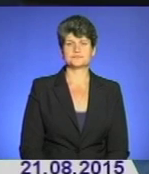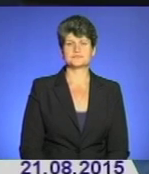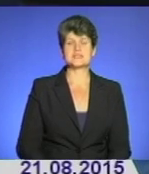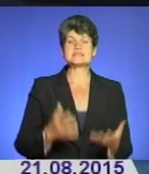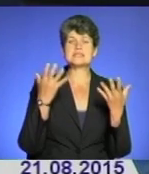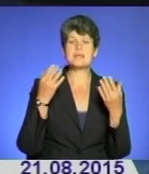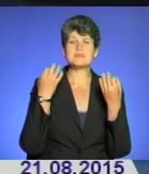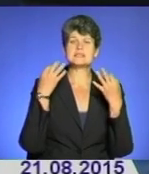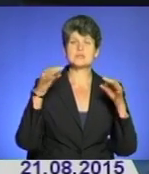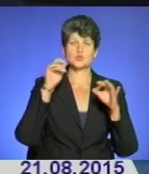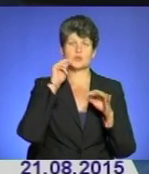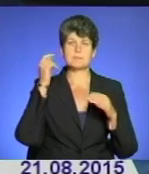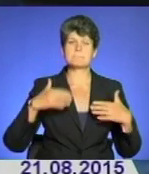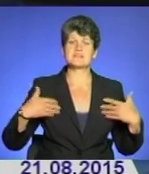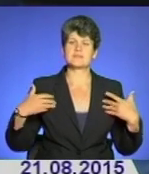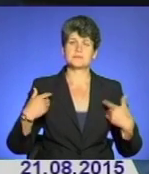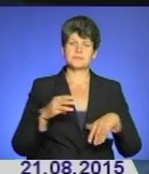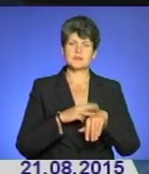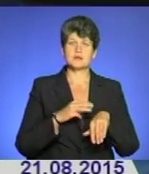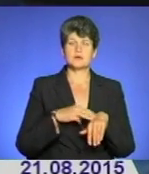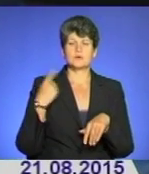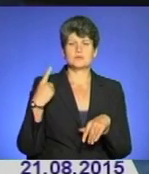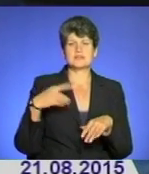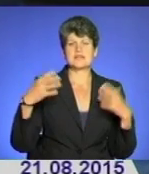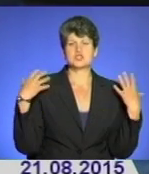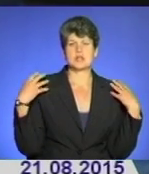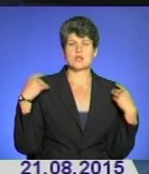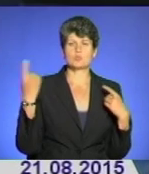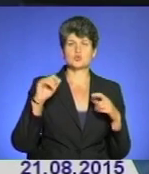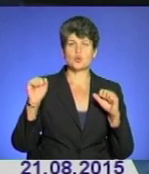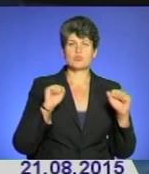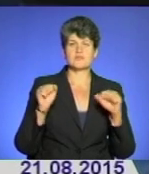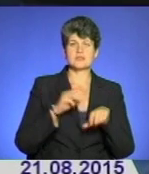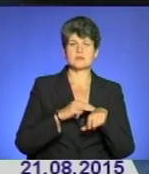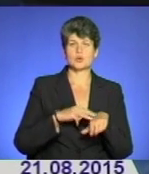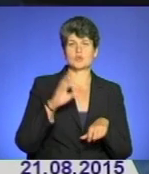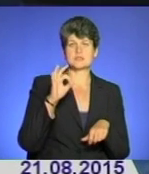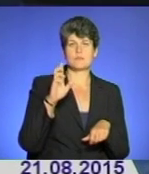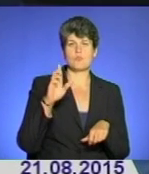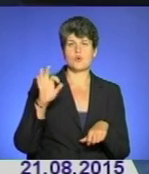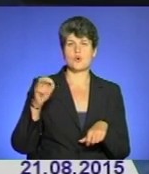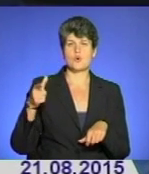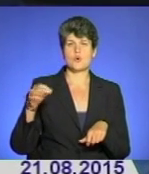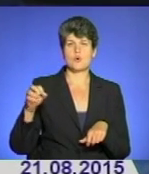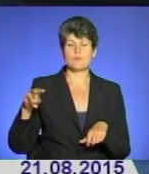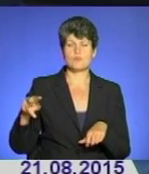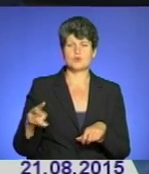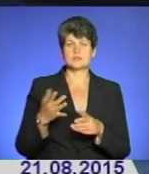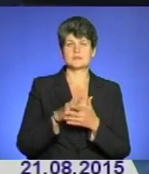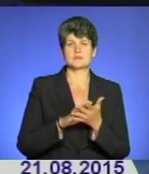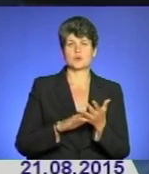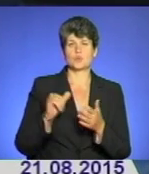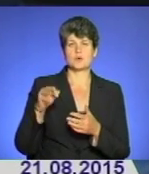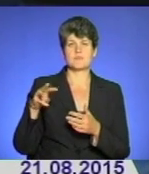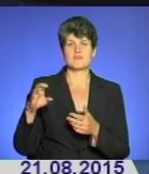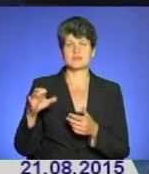З Днем Незалежності України привітав правоохоронців краю начальник обласного управління міліції Олександр Богомол. Сюжет сектора зв'язків з громадськістю